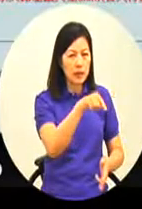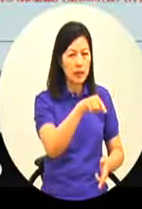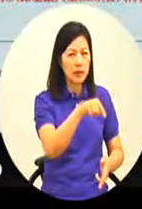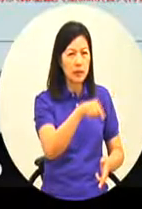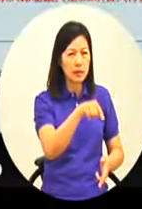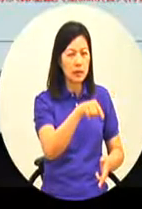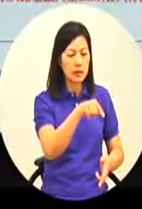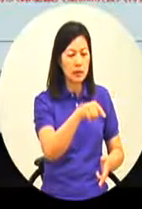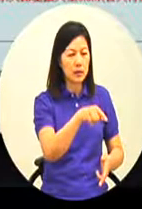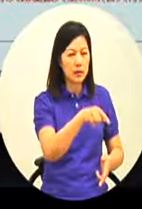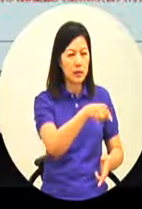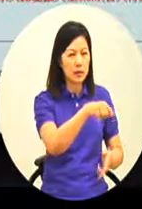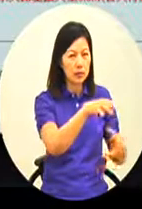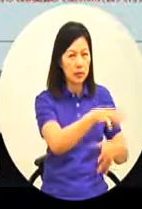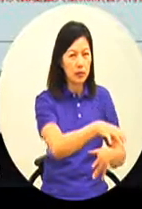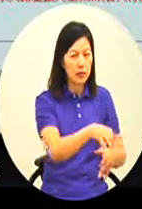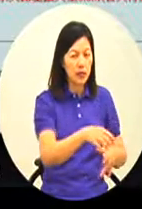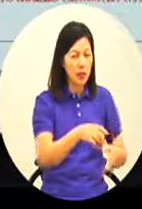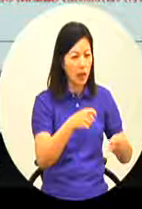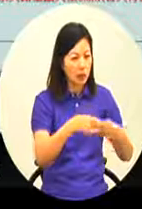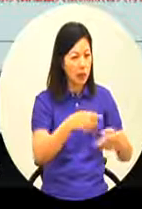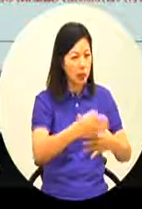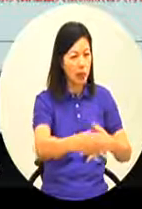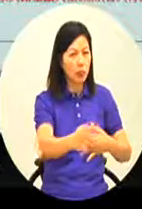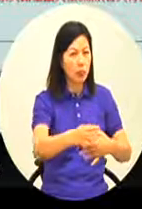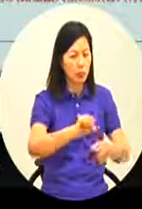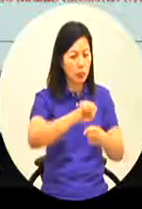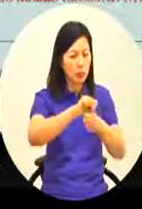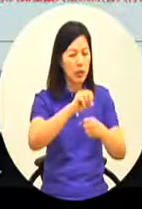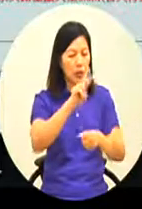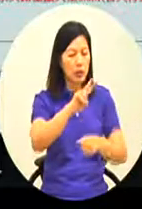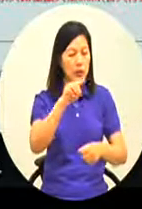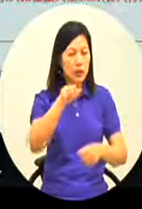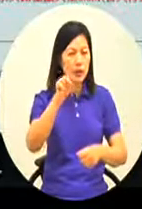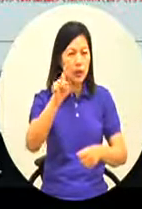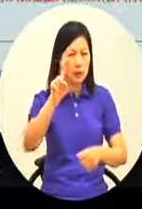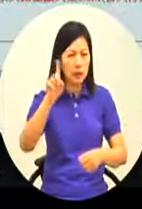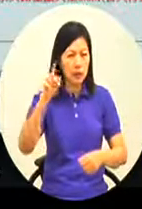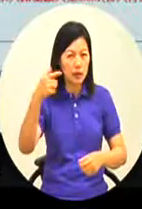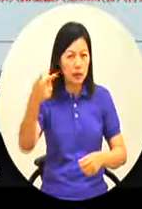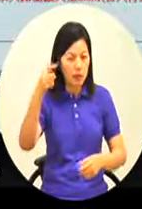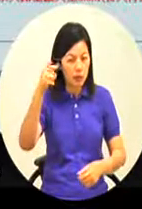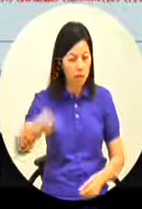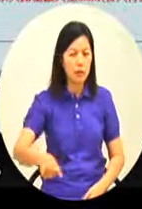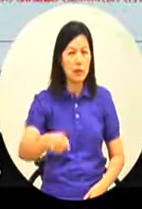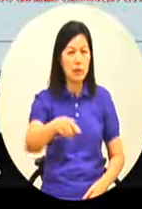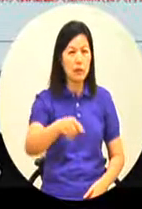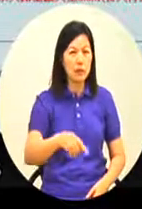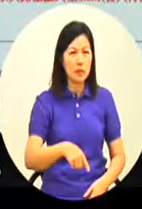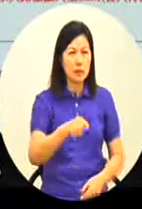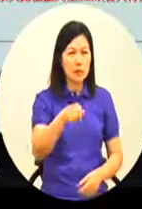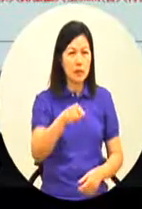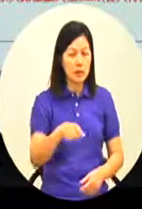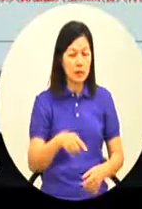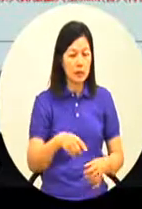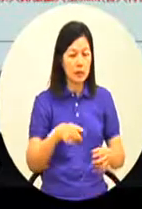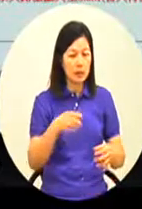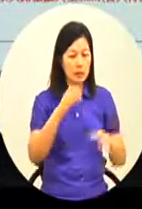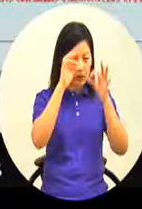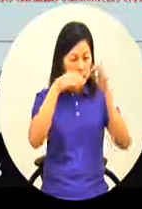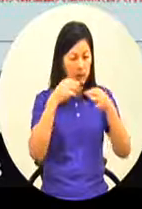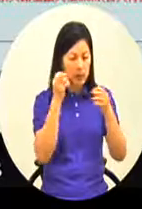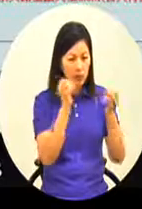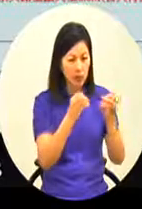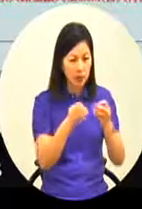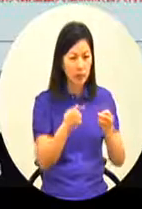墩，但是他的工程金额增加了 2.16 亿，我认为这 2.16 亿应该要拿出来检讨，如果说你是为了旁边